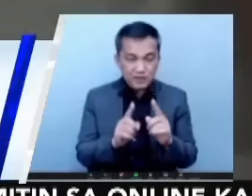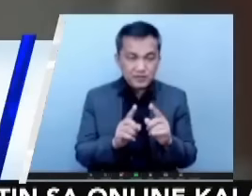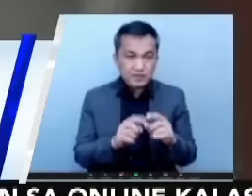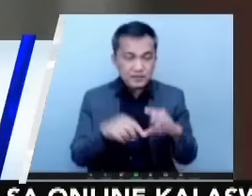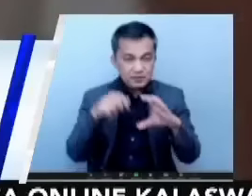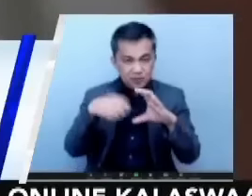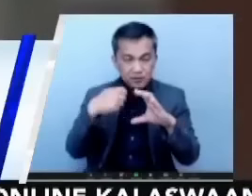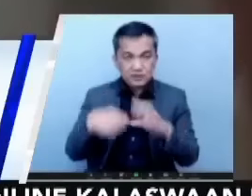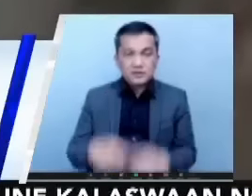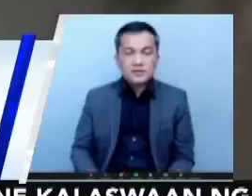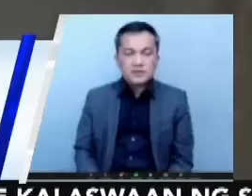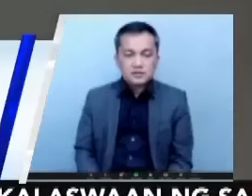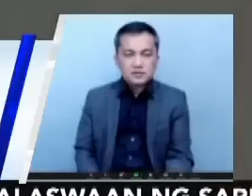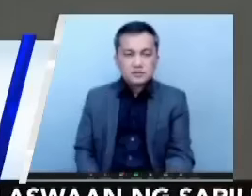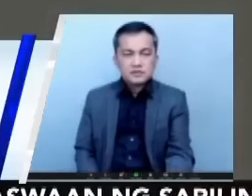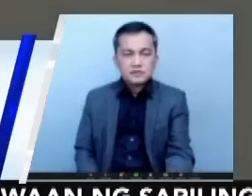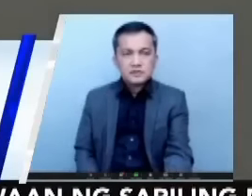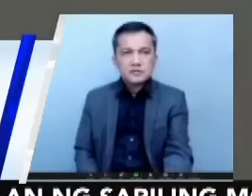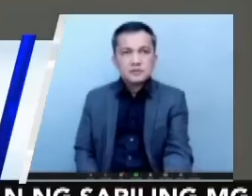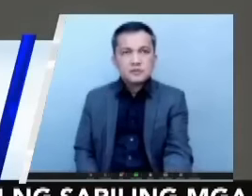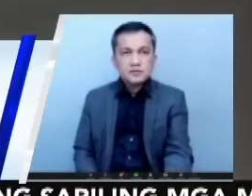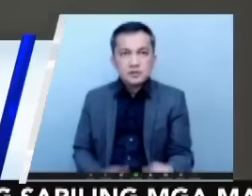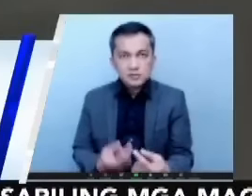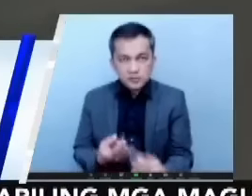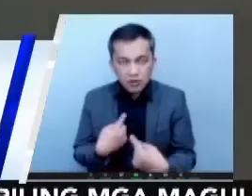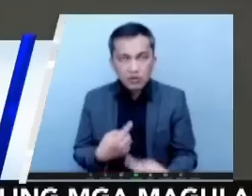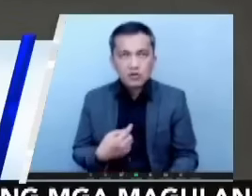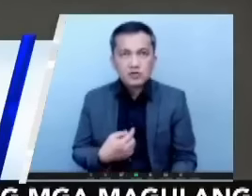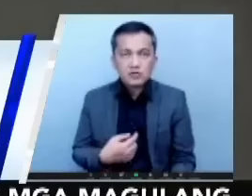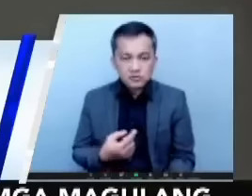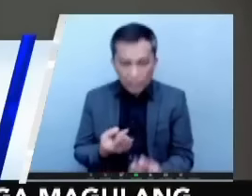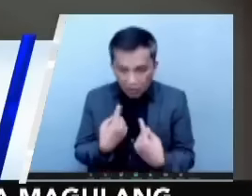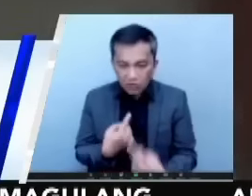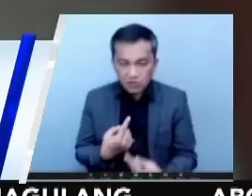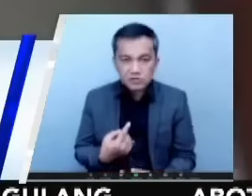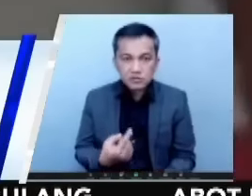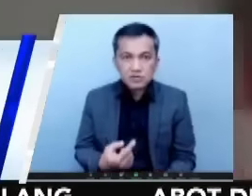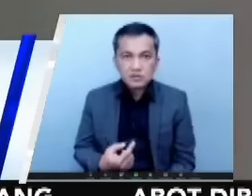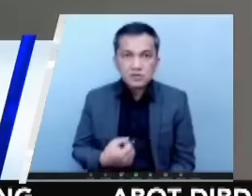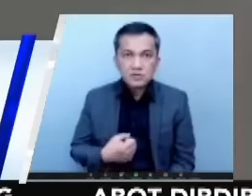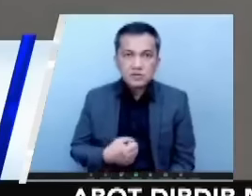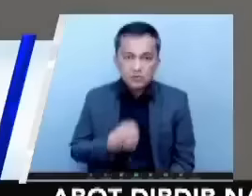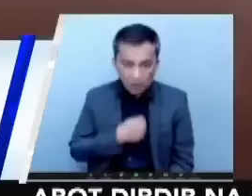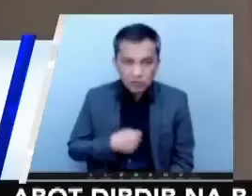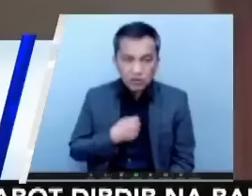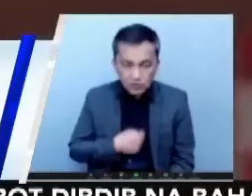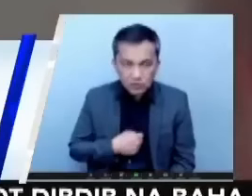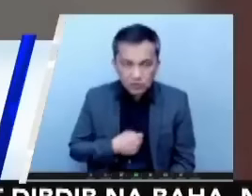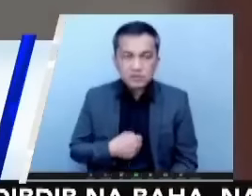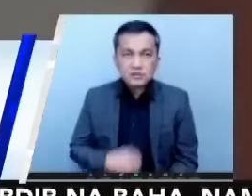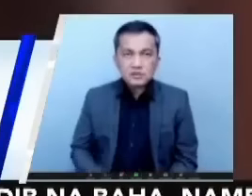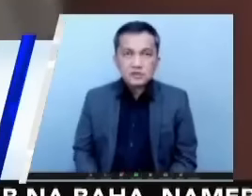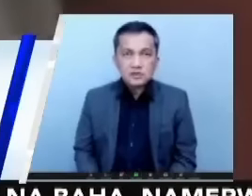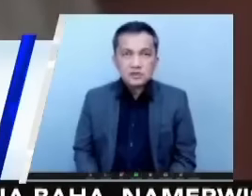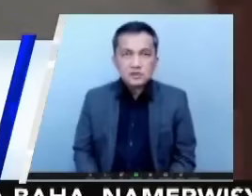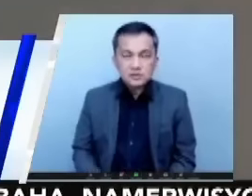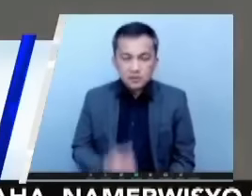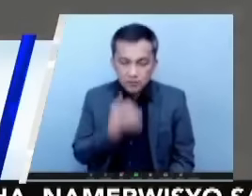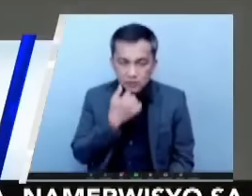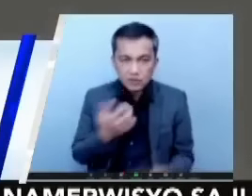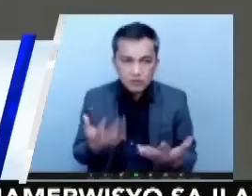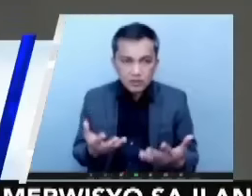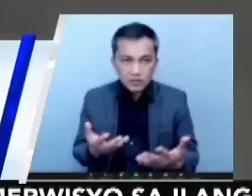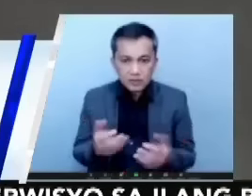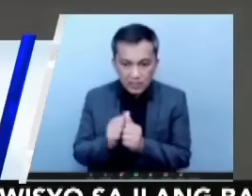Saan ka magpasensya na? Sagot! O, pasensya na. Sagot! Pasensya na ka ako. Kung nakamali ako, wala. Ang layo-layo naman, bro. Samagot